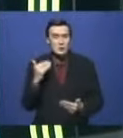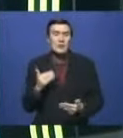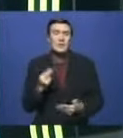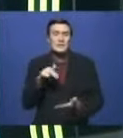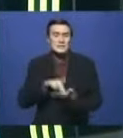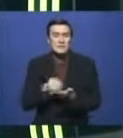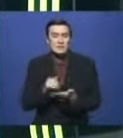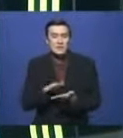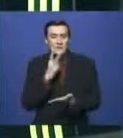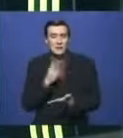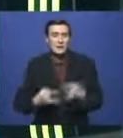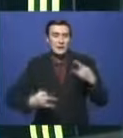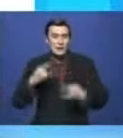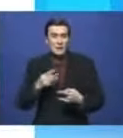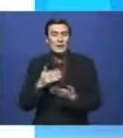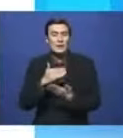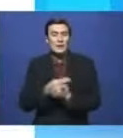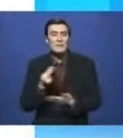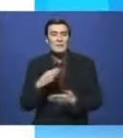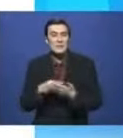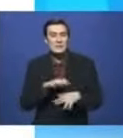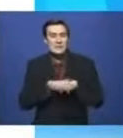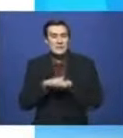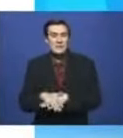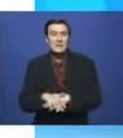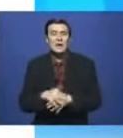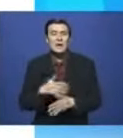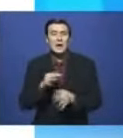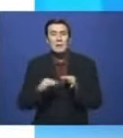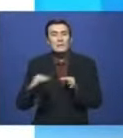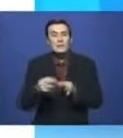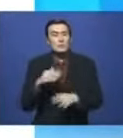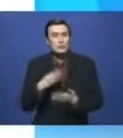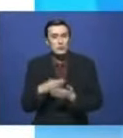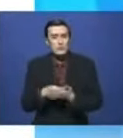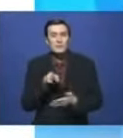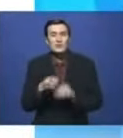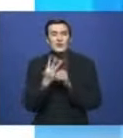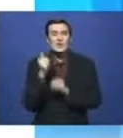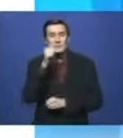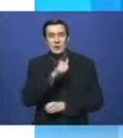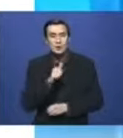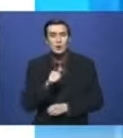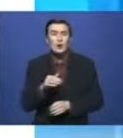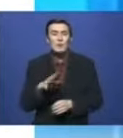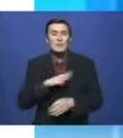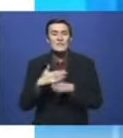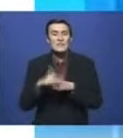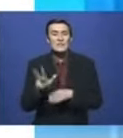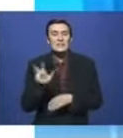Цифры сейчас на экране. Впрочем, программа финансируется и из местных бюджетов. В 2013 году на местах было